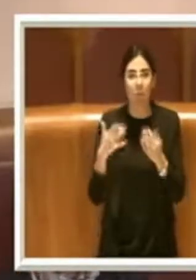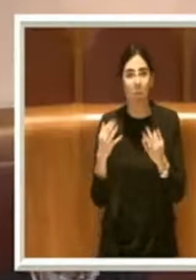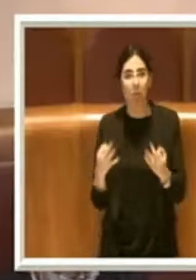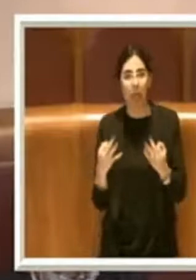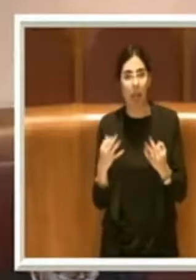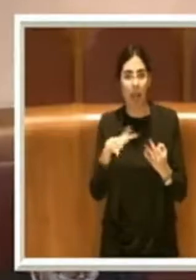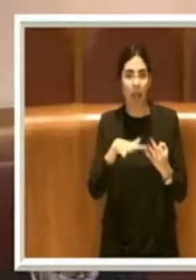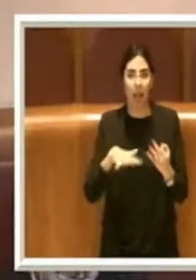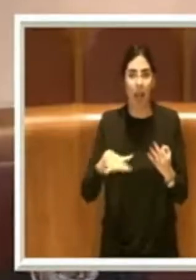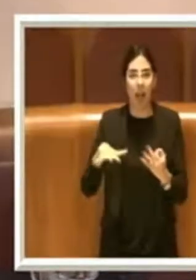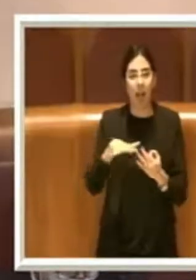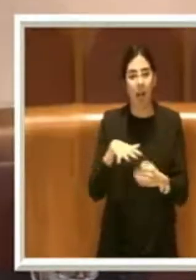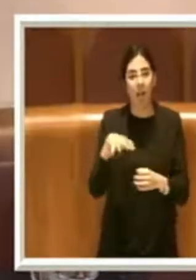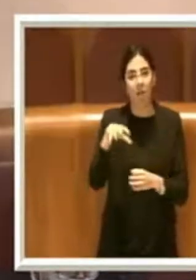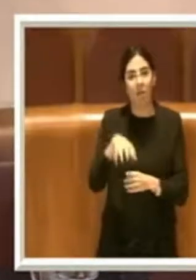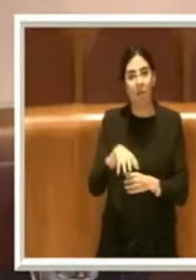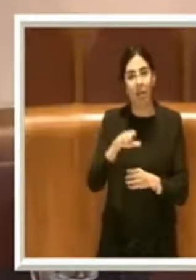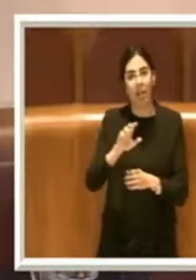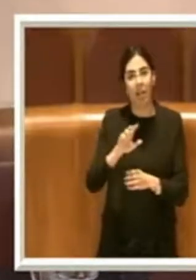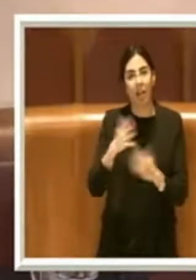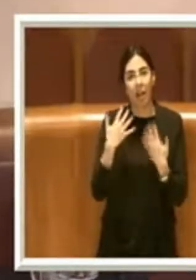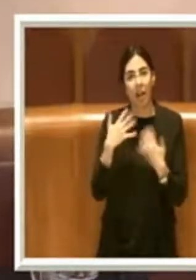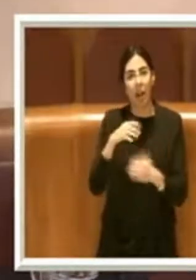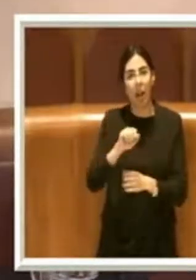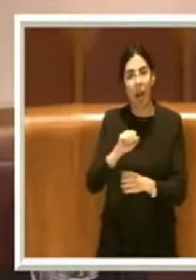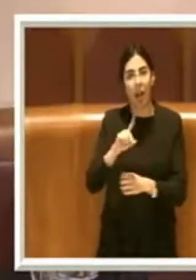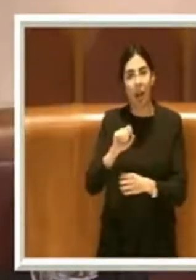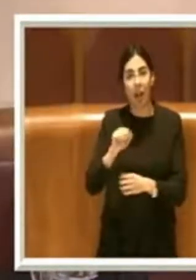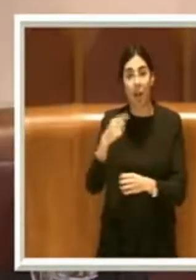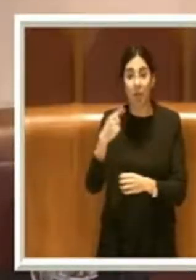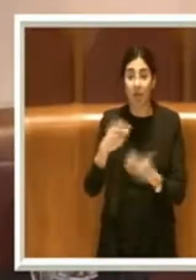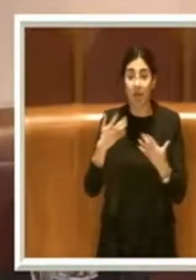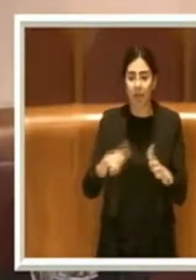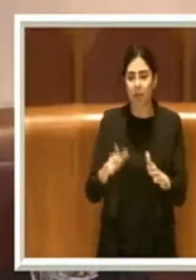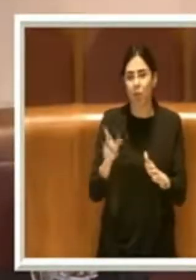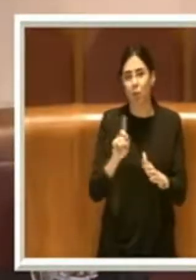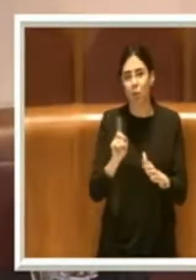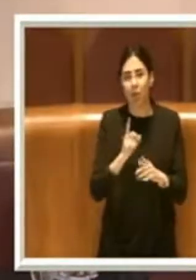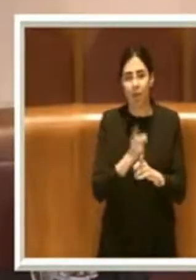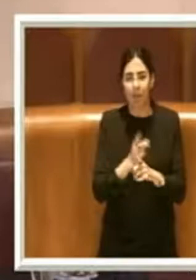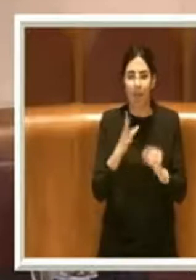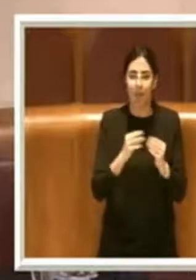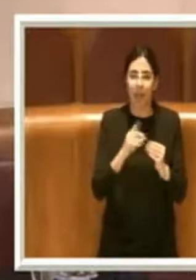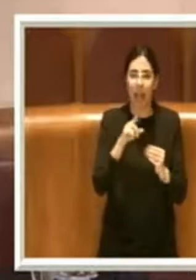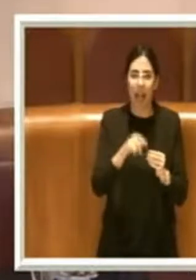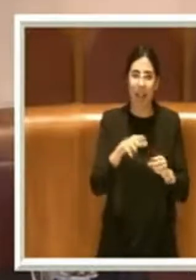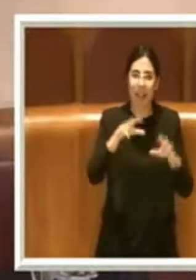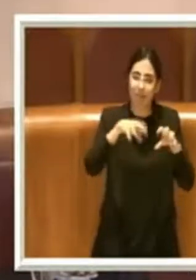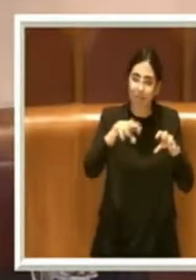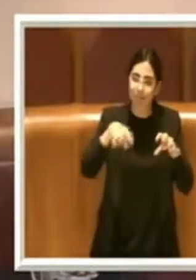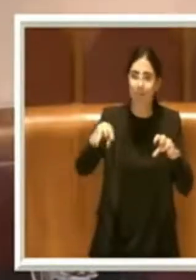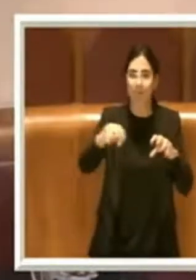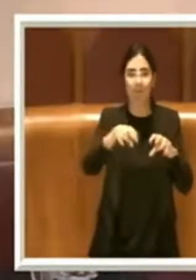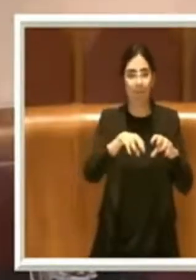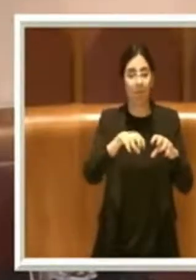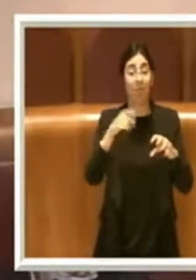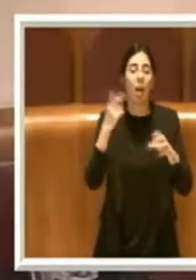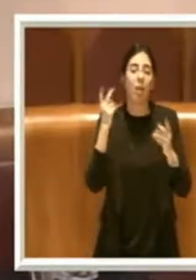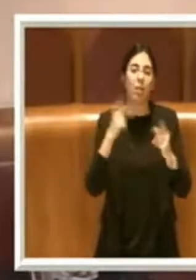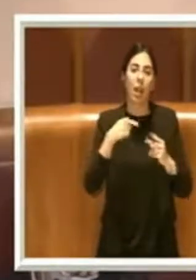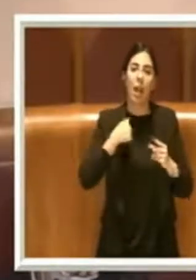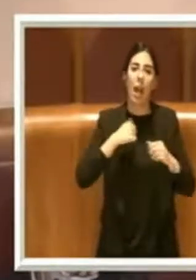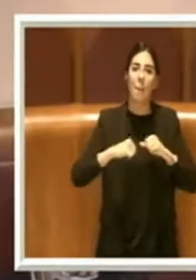non smetterà perché ci sarà da lavorare anche sugli immobili, ma questa amministrazione ha pensato a tutto e